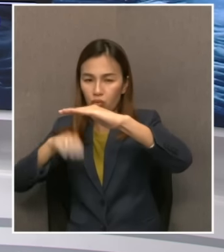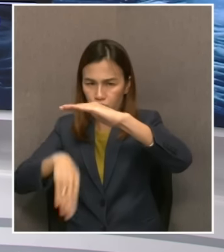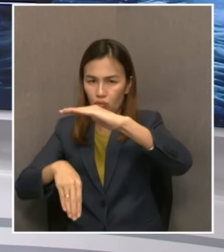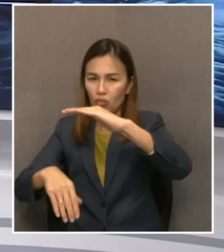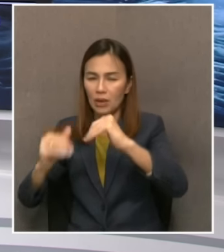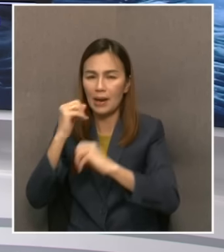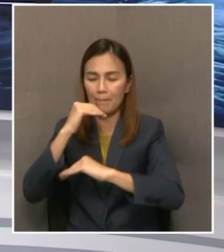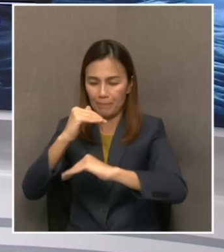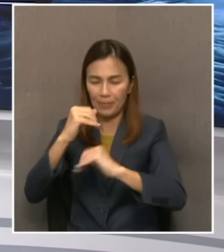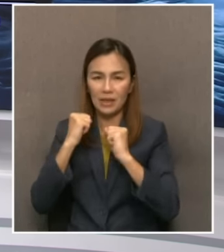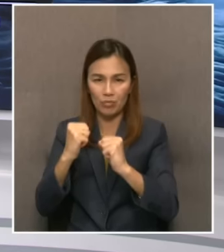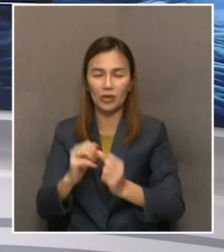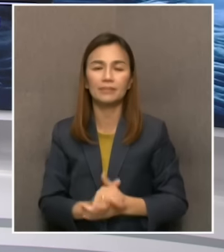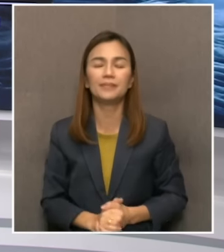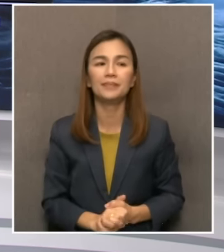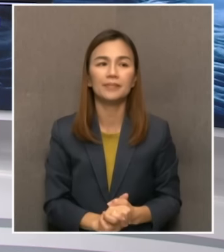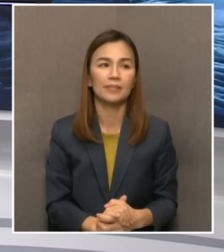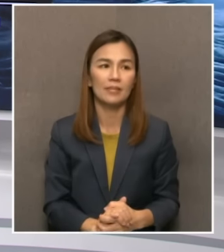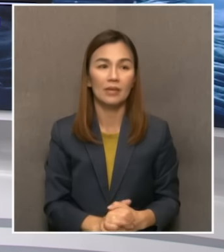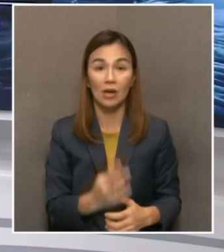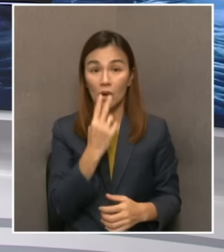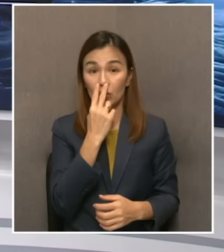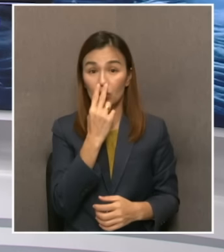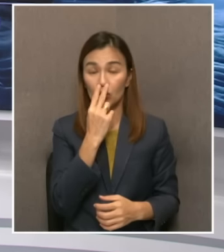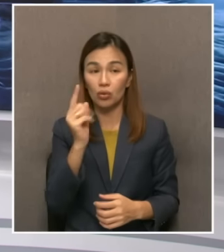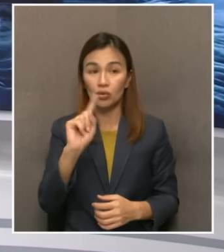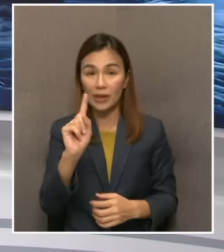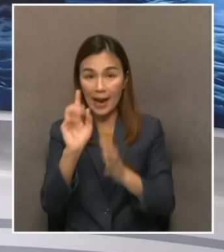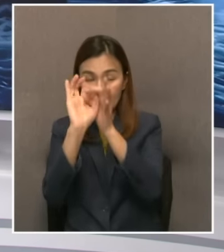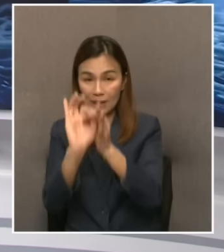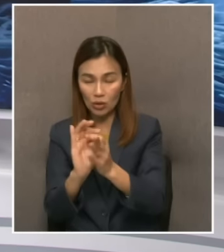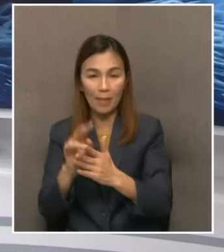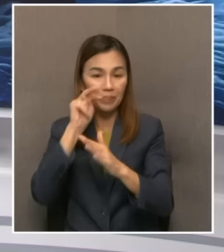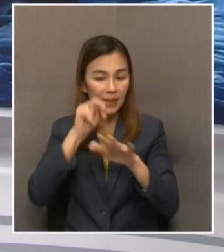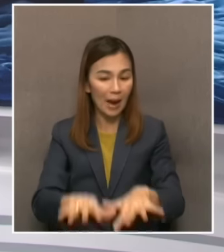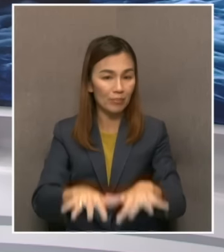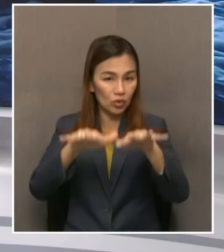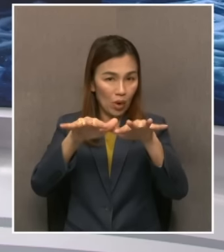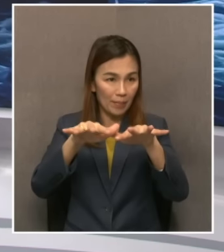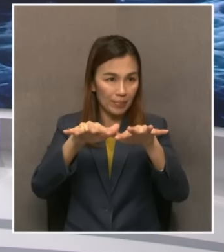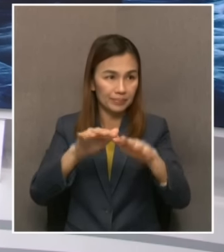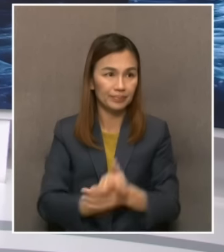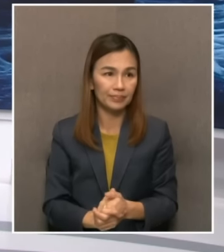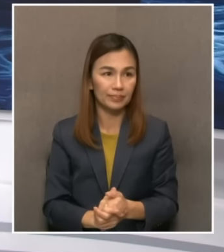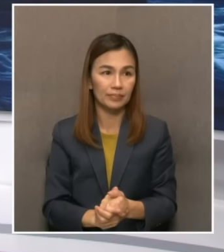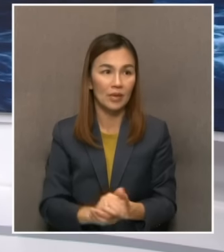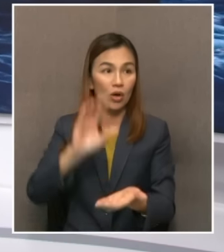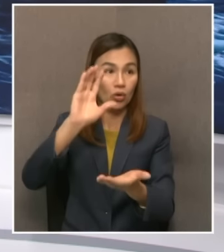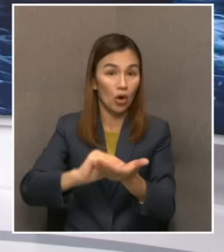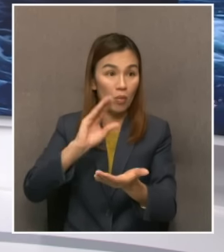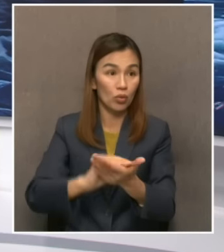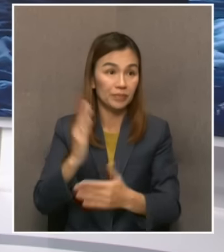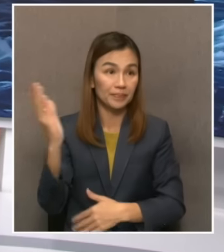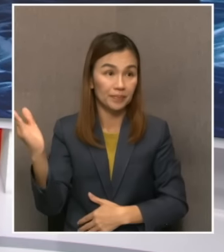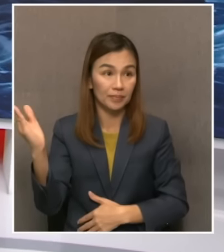ไปค่ะสุดท้ายพาคุณผู้ชมไปดูเรื่องของสถานการณ์น้ำท่วมกันบ้างนะคะเนี่ยค่ะเป็นข้อมูลจากภาพถ่าย